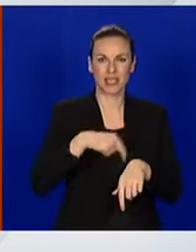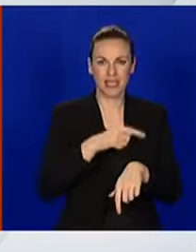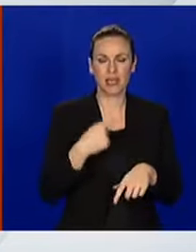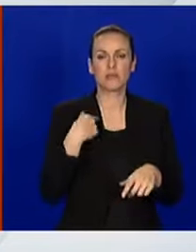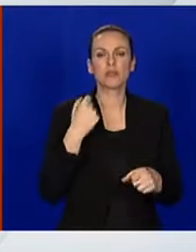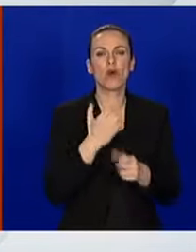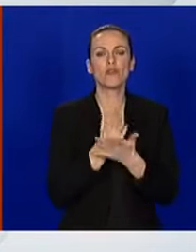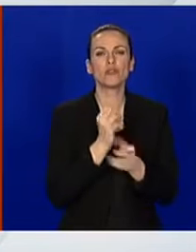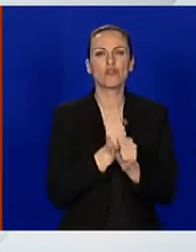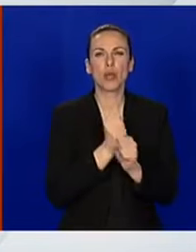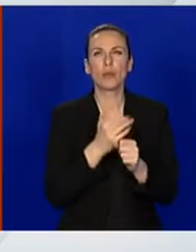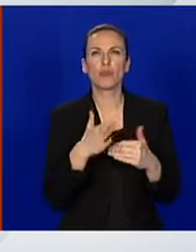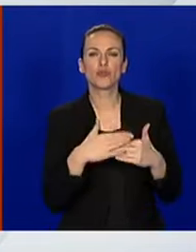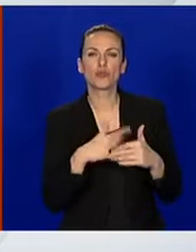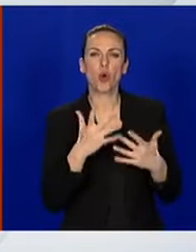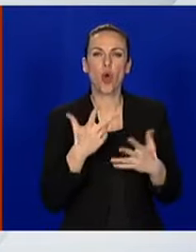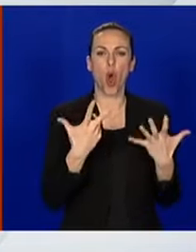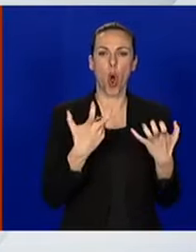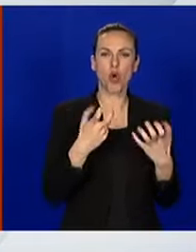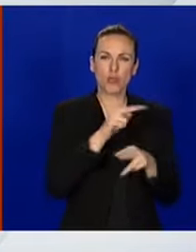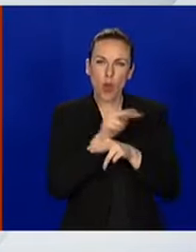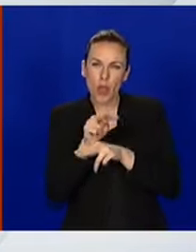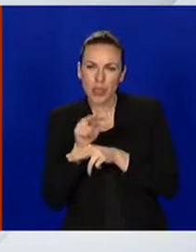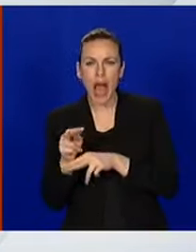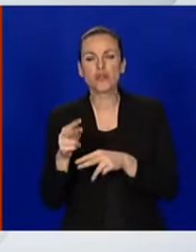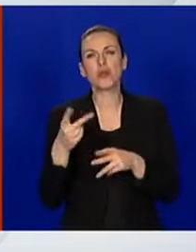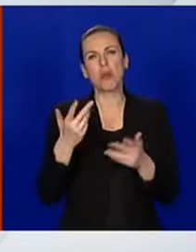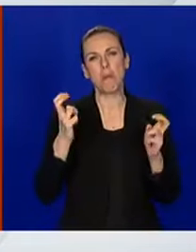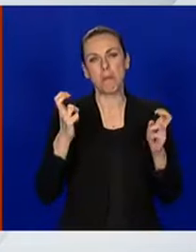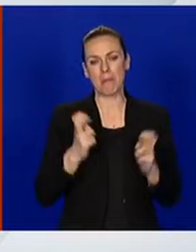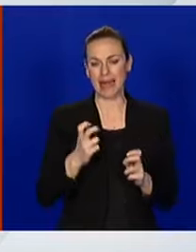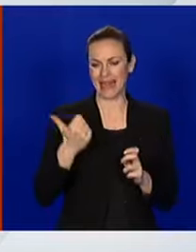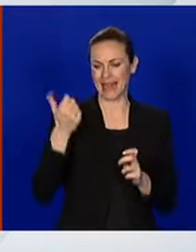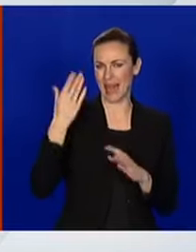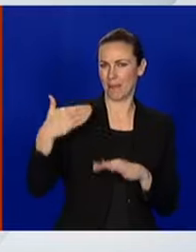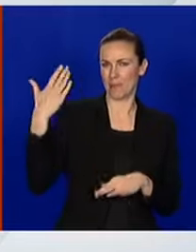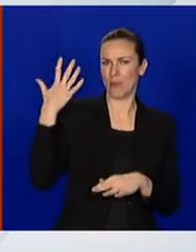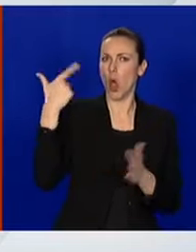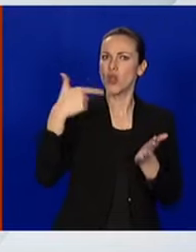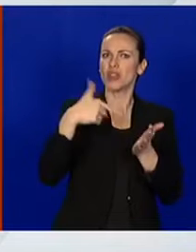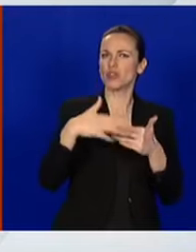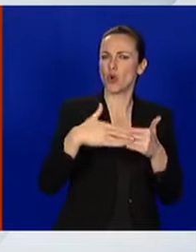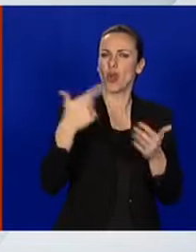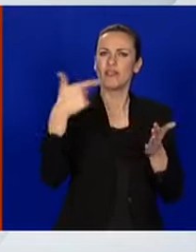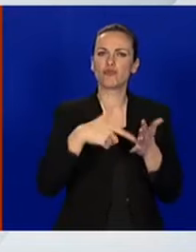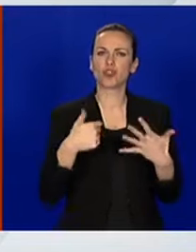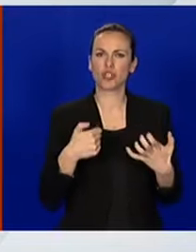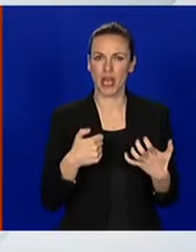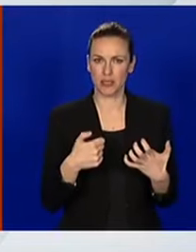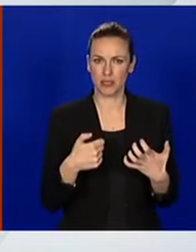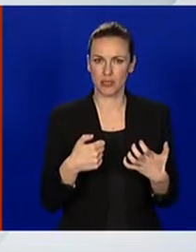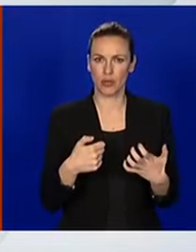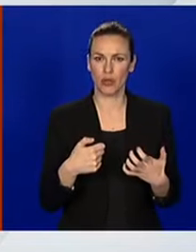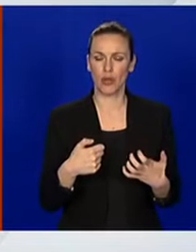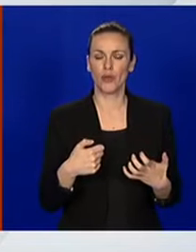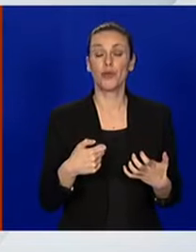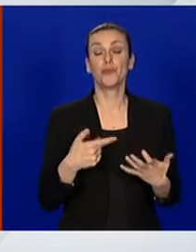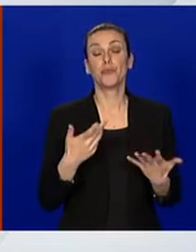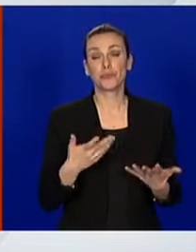izvršeno je nešto više od 800 nadzora, manje je, dakle, dan prije bilo oko 2600.